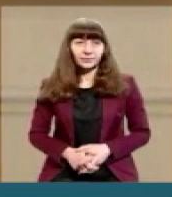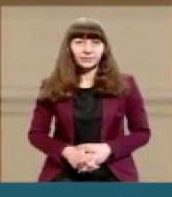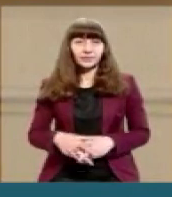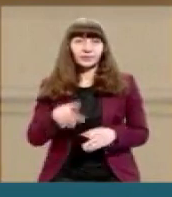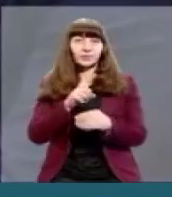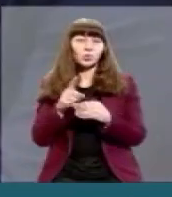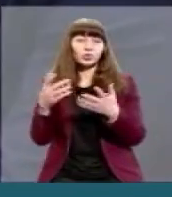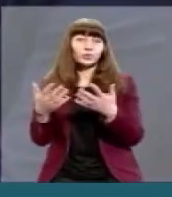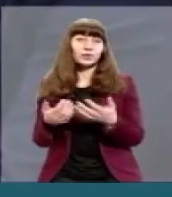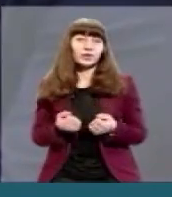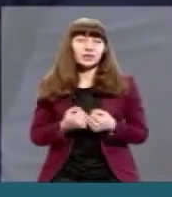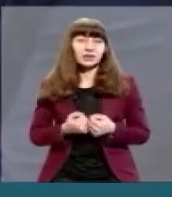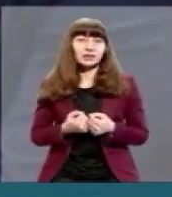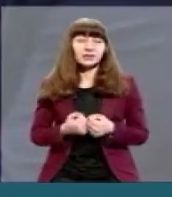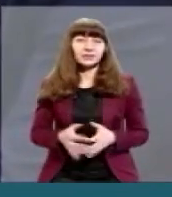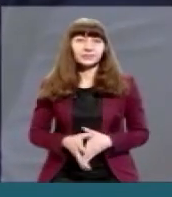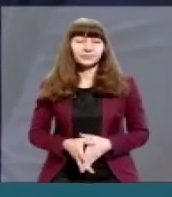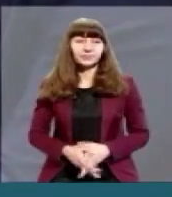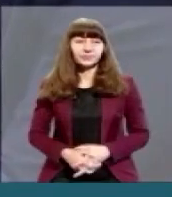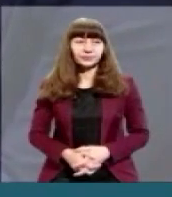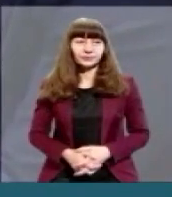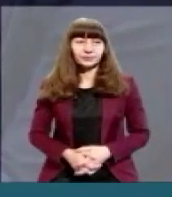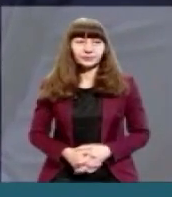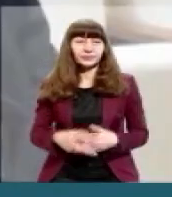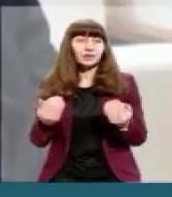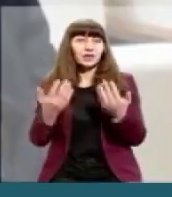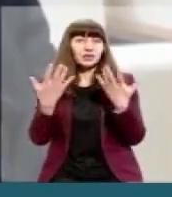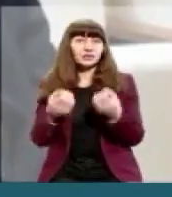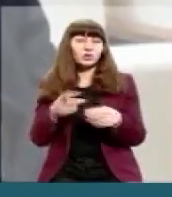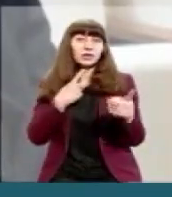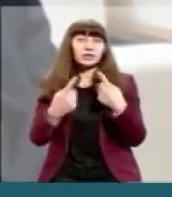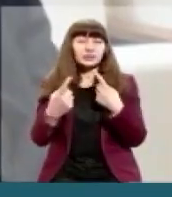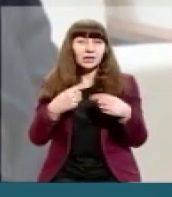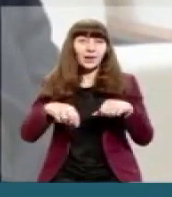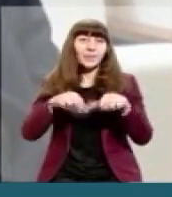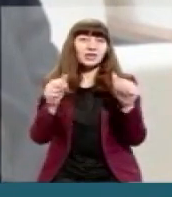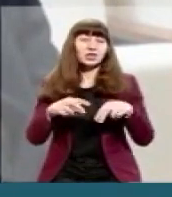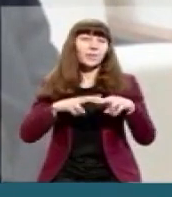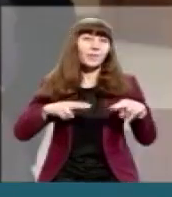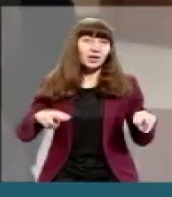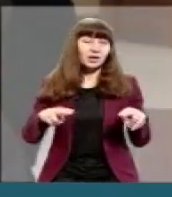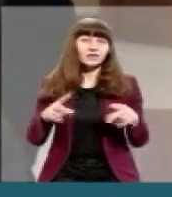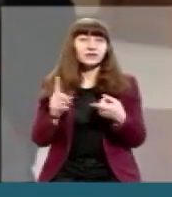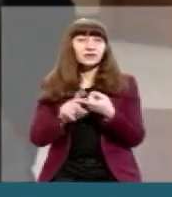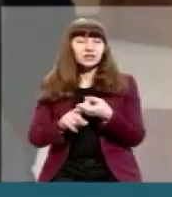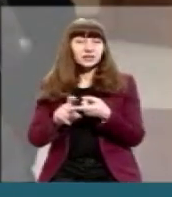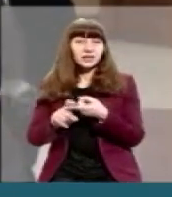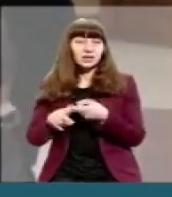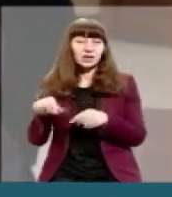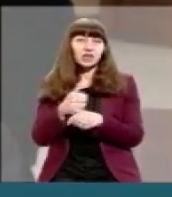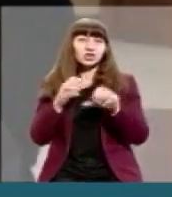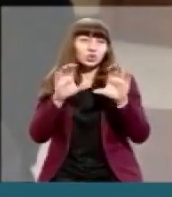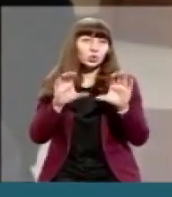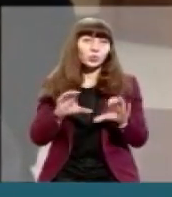на всей территории республики и обжалованию не подлежит. А сегодня на пленарном заседании Мажилиса в связи с этим по проекту